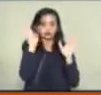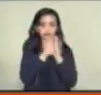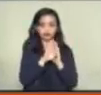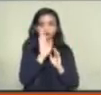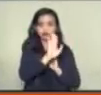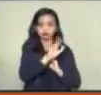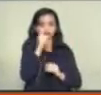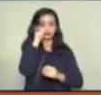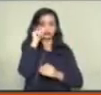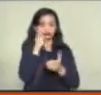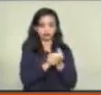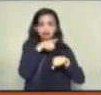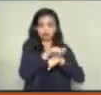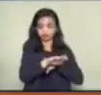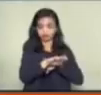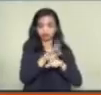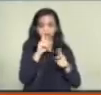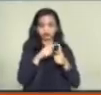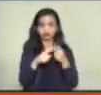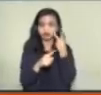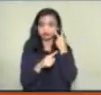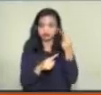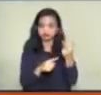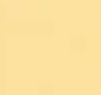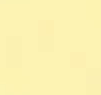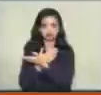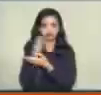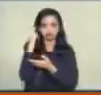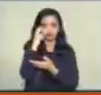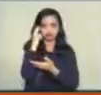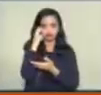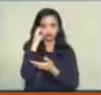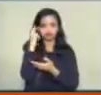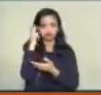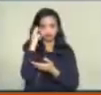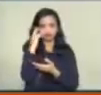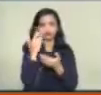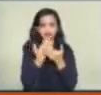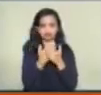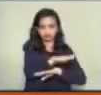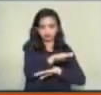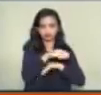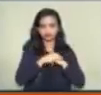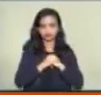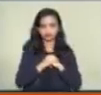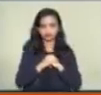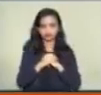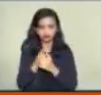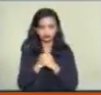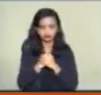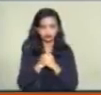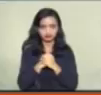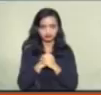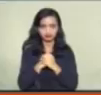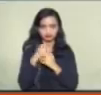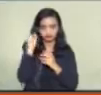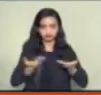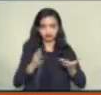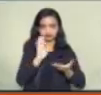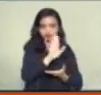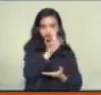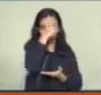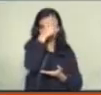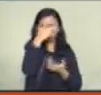asawa mo kung ito. Pinasa po niya, sir. Nakita niya. Doon siya naniwala. Rodney, magandang hapon po sa inyo. Umaga po dyan. Idol, good morning